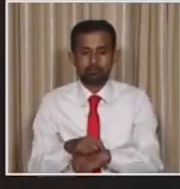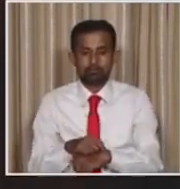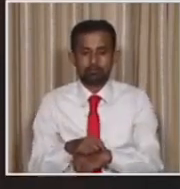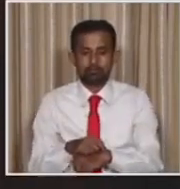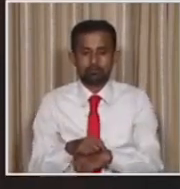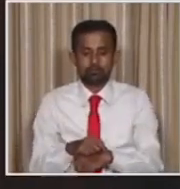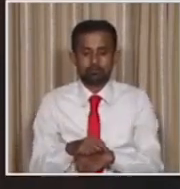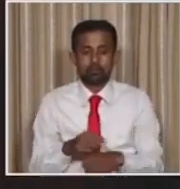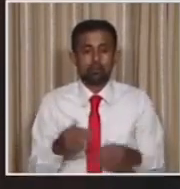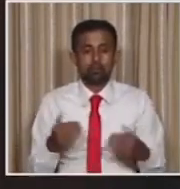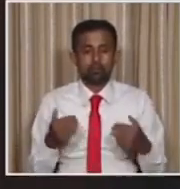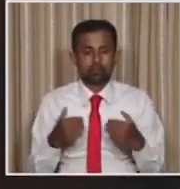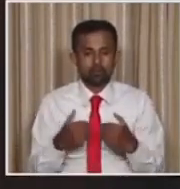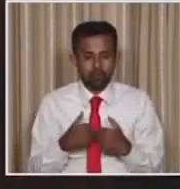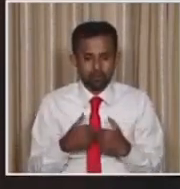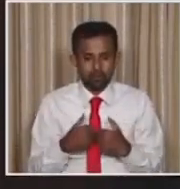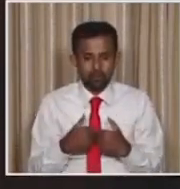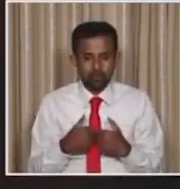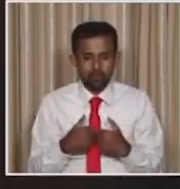අපි